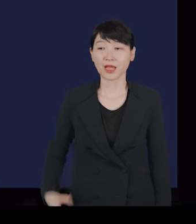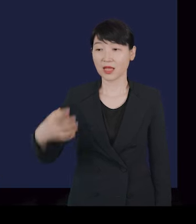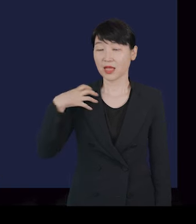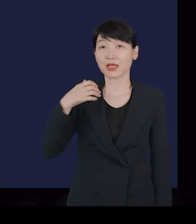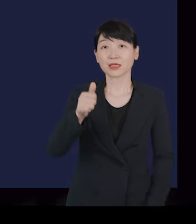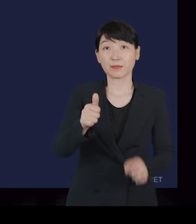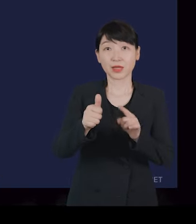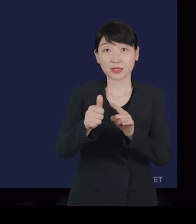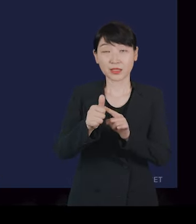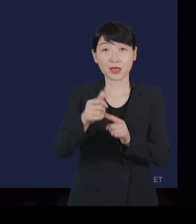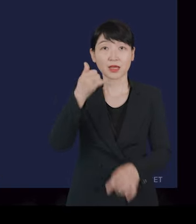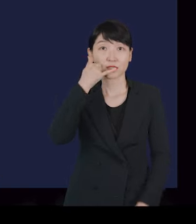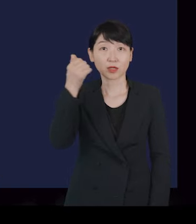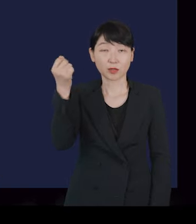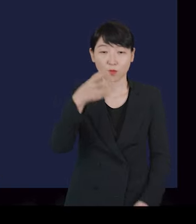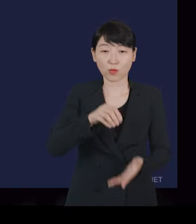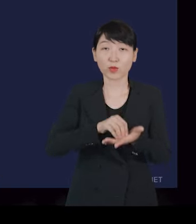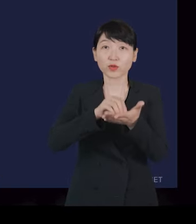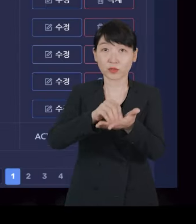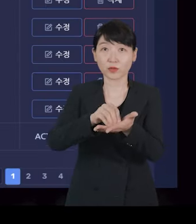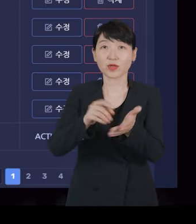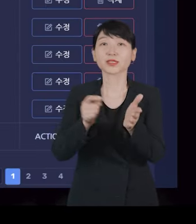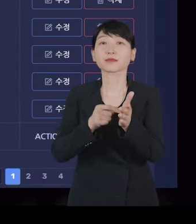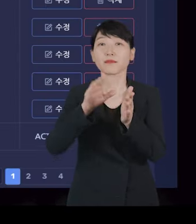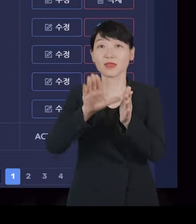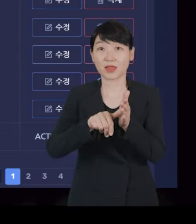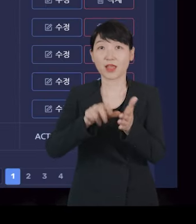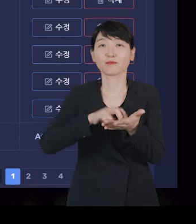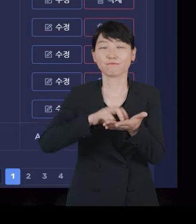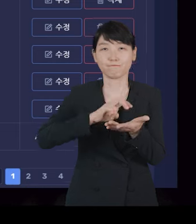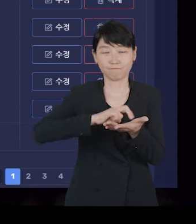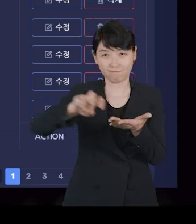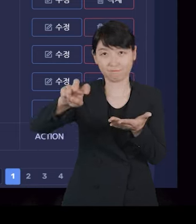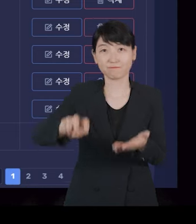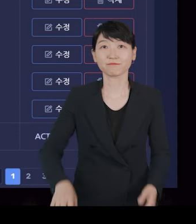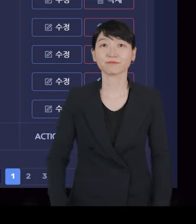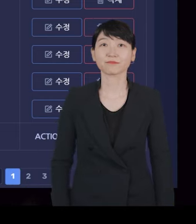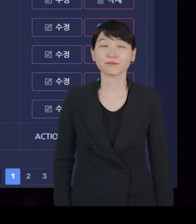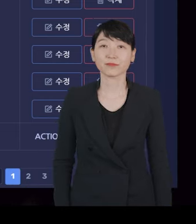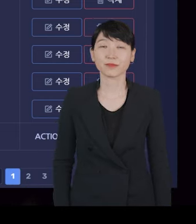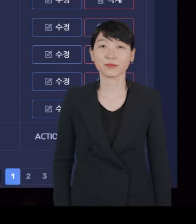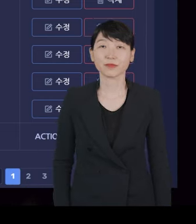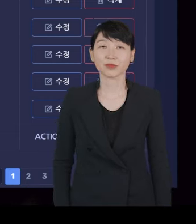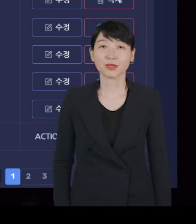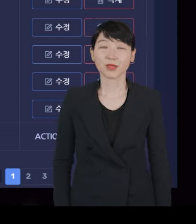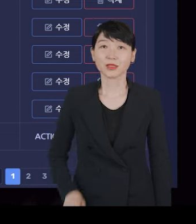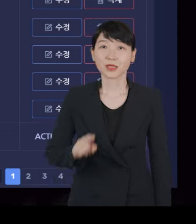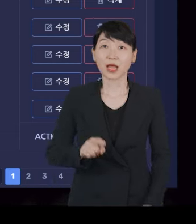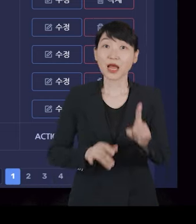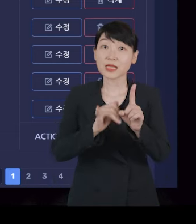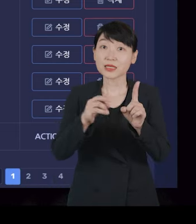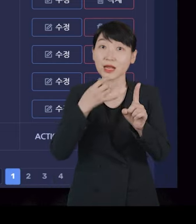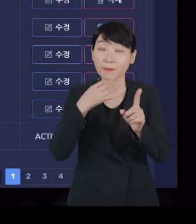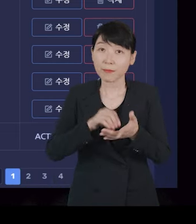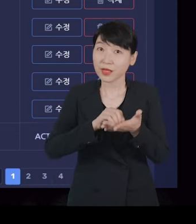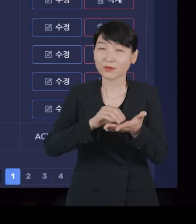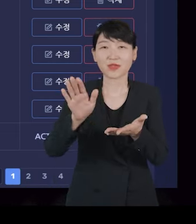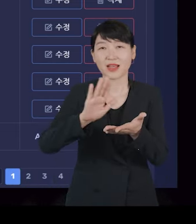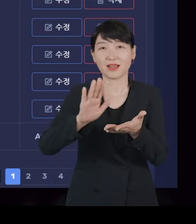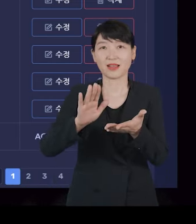입력된 담당자 연락처로 응급상황 문자가 전송됩니다. 담당자 연락처 지정은 인원 제한이